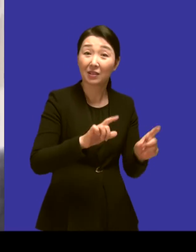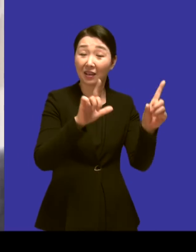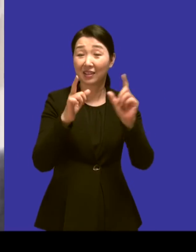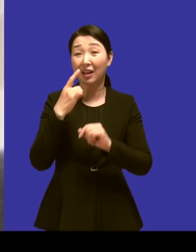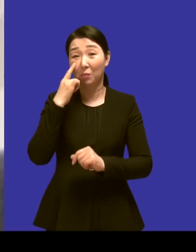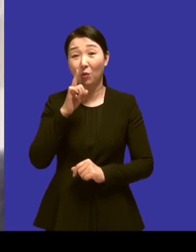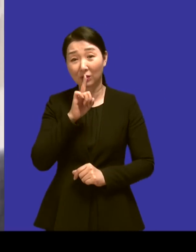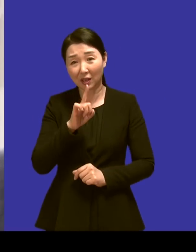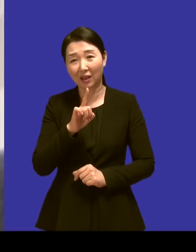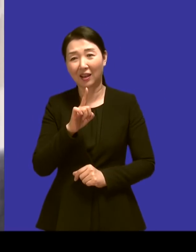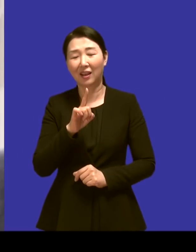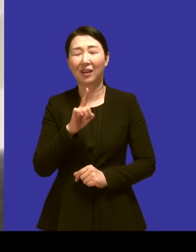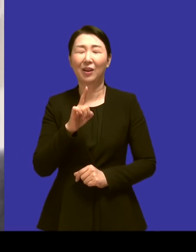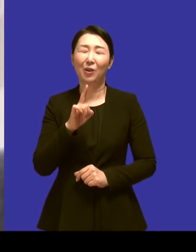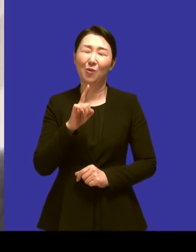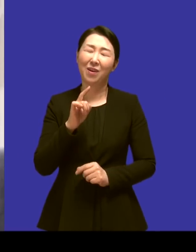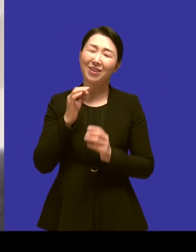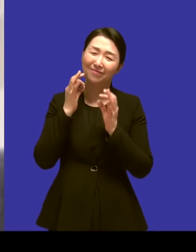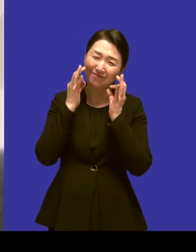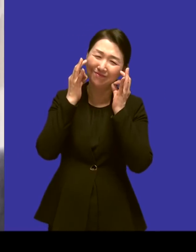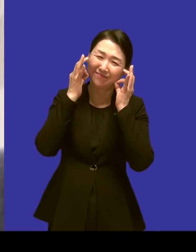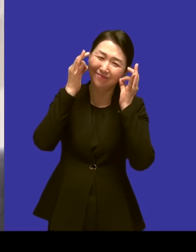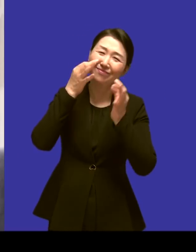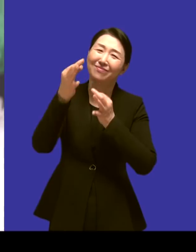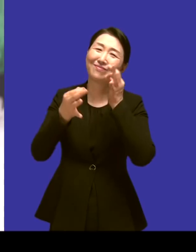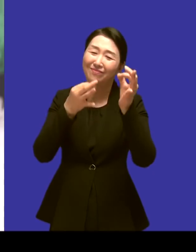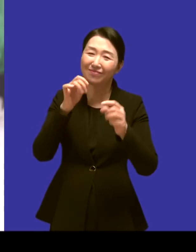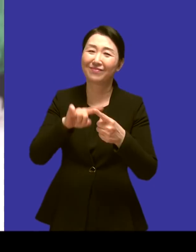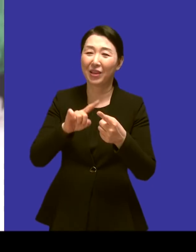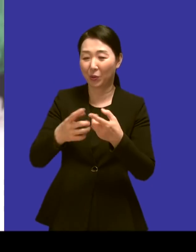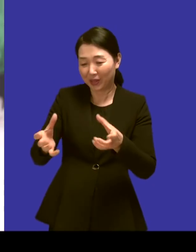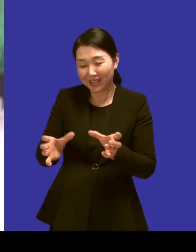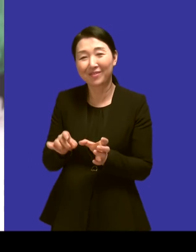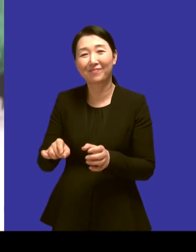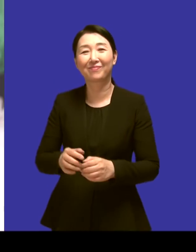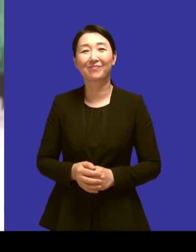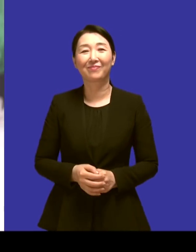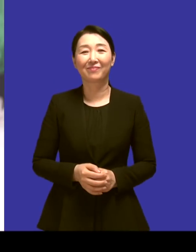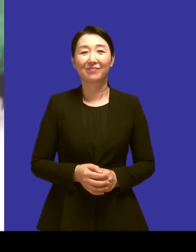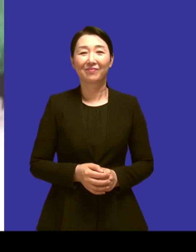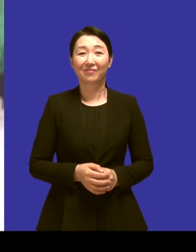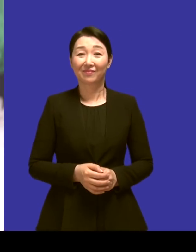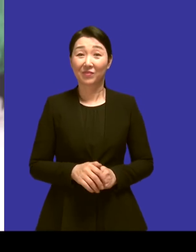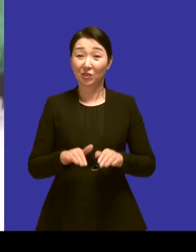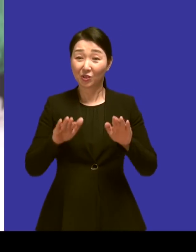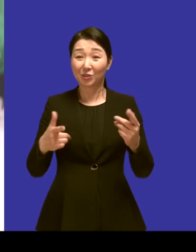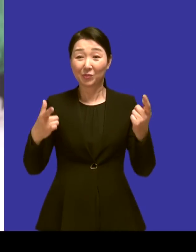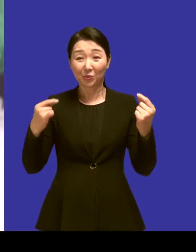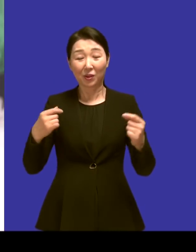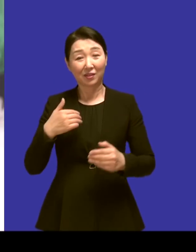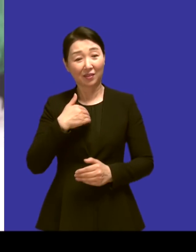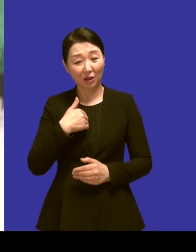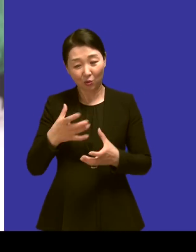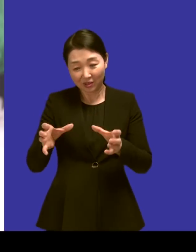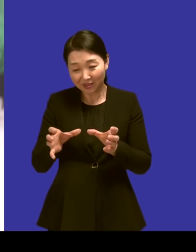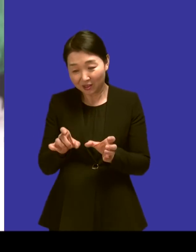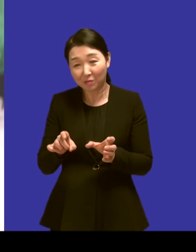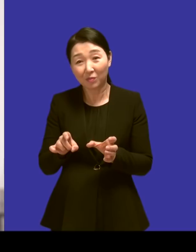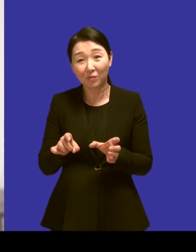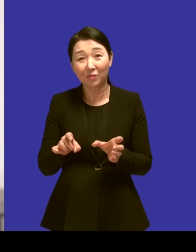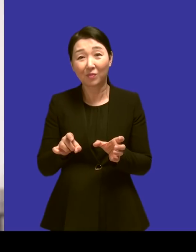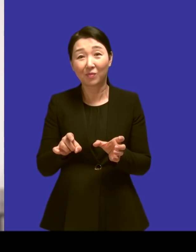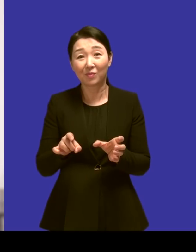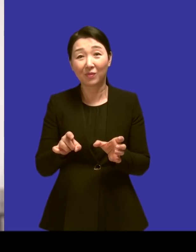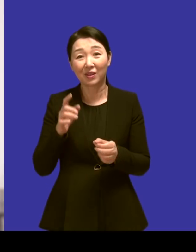약간 처절한 절규로서 위러브라는 이름을 가져왔었거든요. 네. 그래서 막 지금 마찬가지예요. 지금도 제가 저희 팀원들을 전부 다